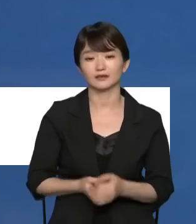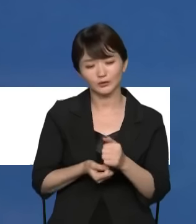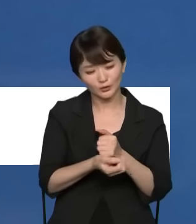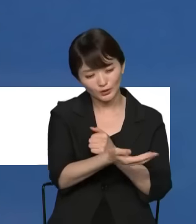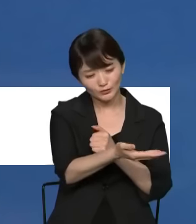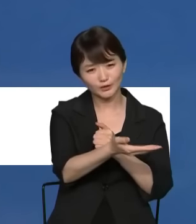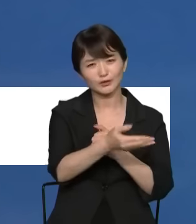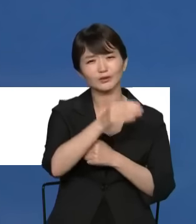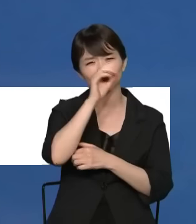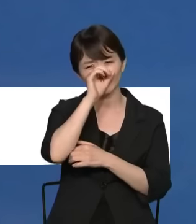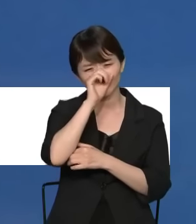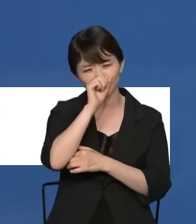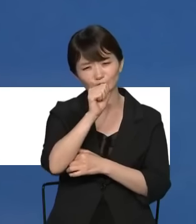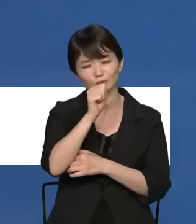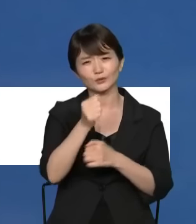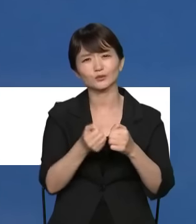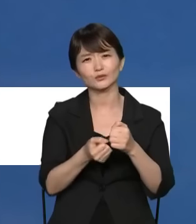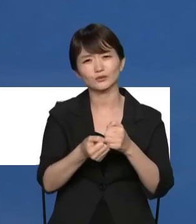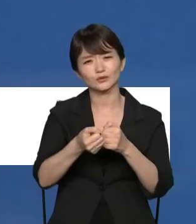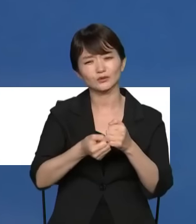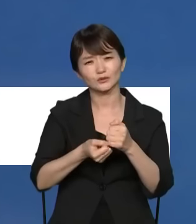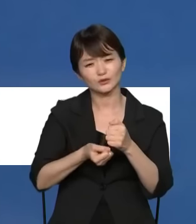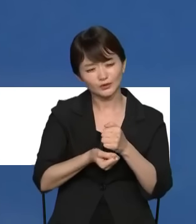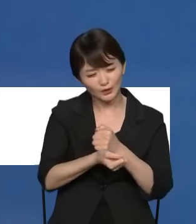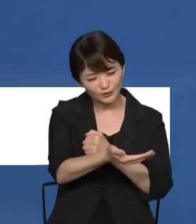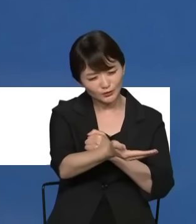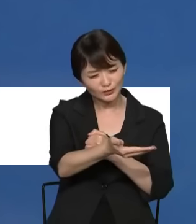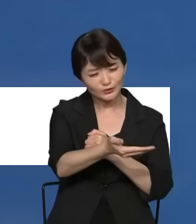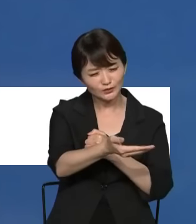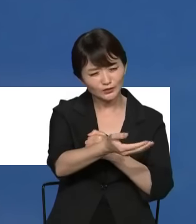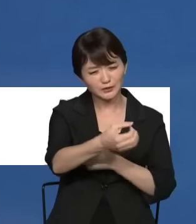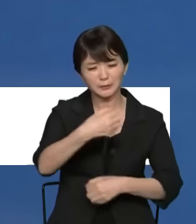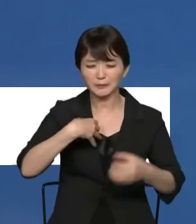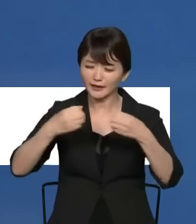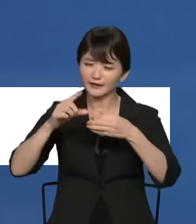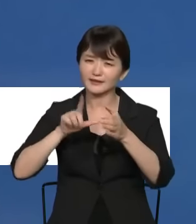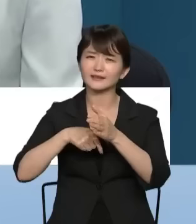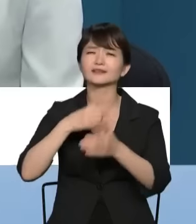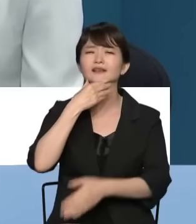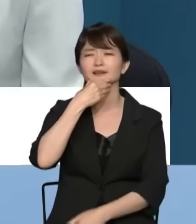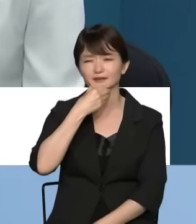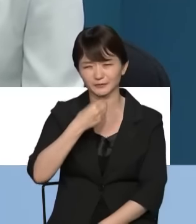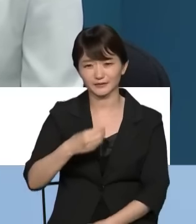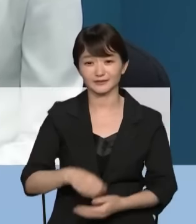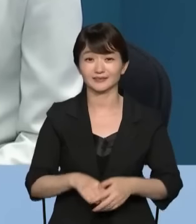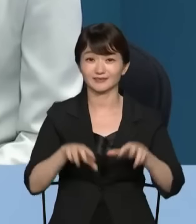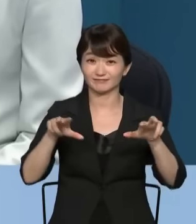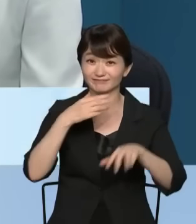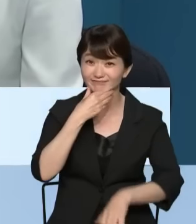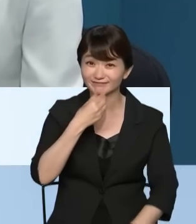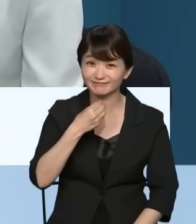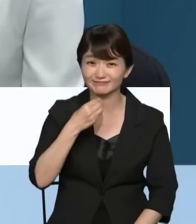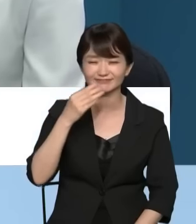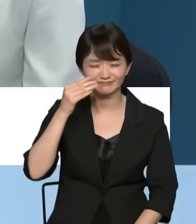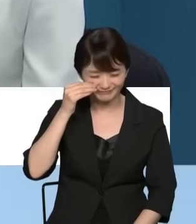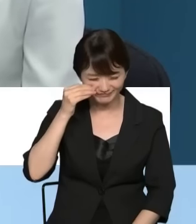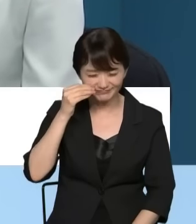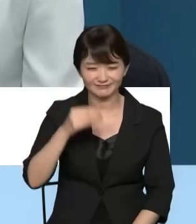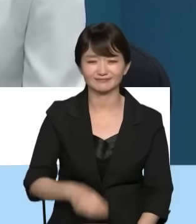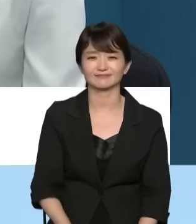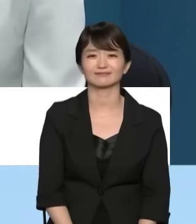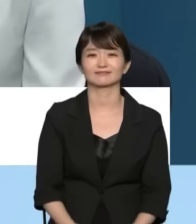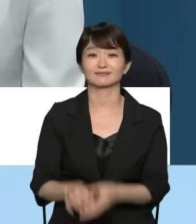받았고 너무 좋은 나 영향을 줘서 너무 고맙다. 이런 말들이 제일 행복해요. 그런 말을 들을 때. 지금 행복하신가요? 저는 행복합니다.